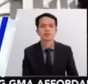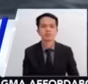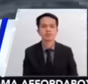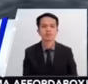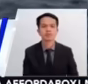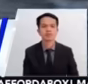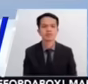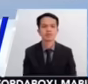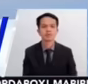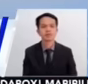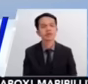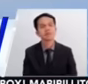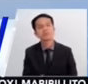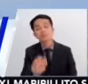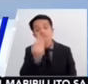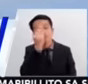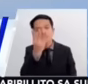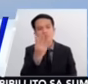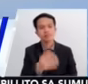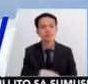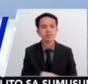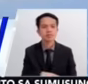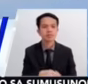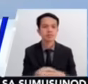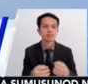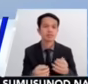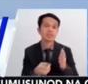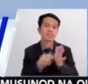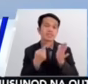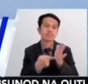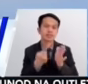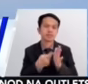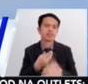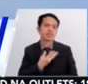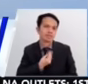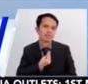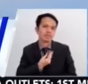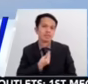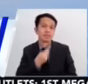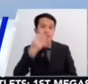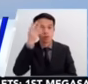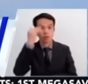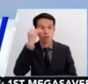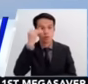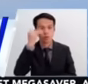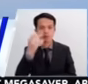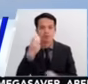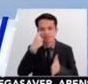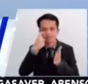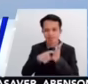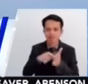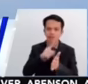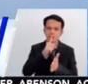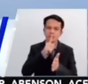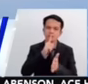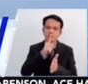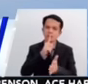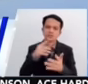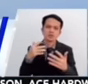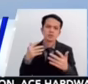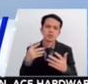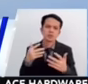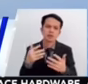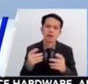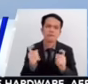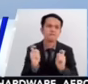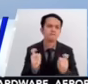Well, Rafi, may certain point talagang kinabahan tayo, no? Dahil nga nakita natin talagang ang bibilis talaga ng